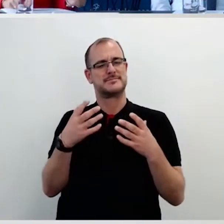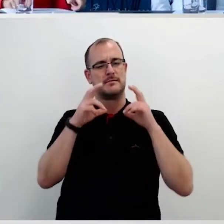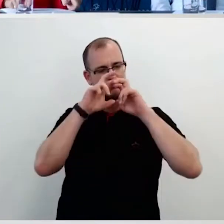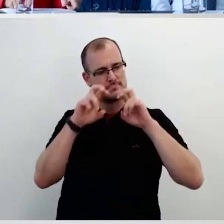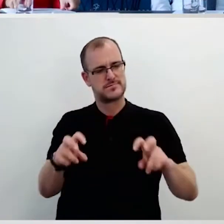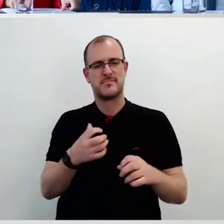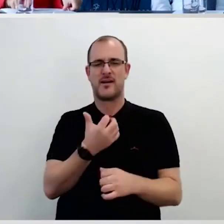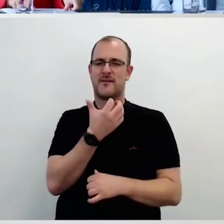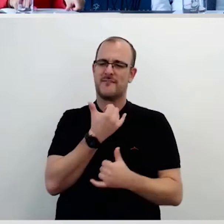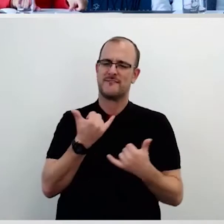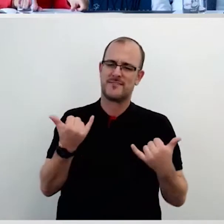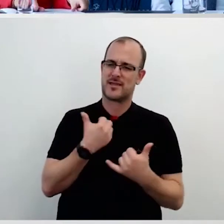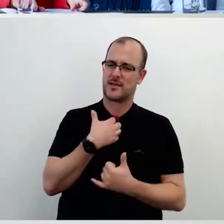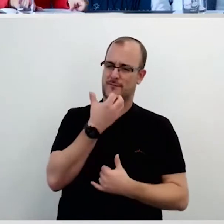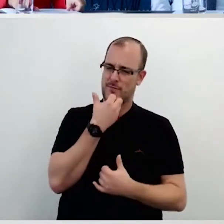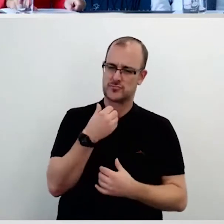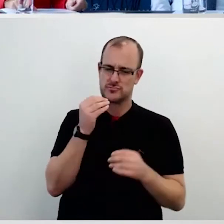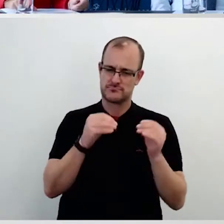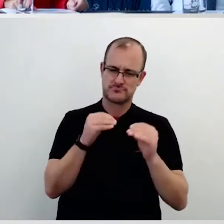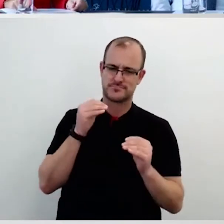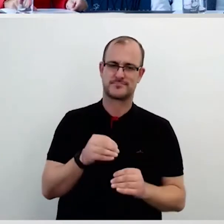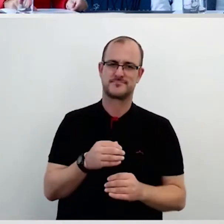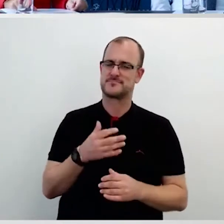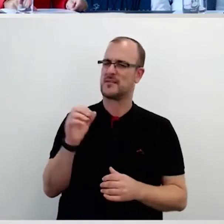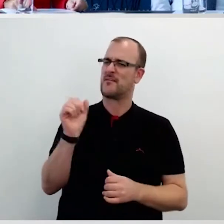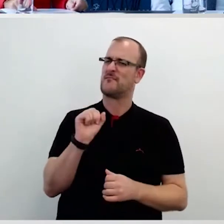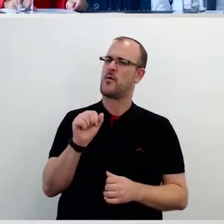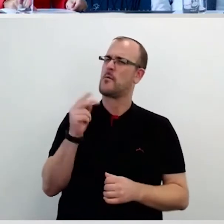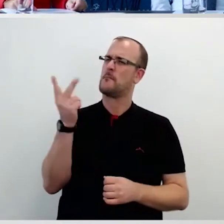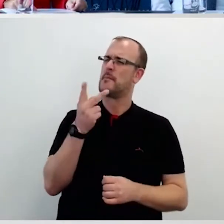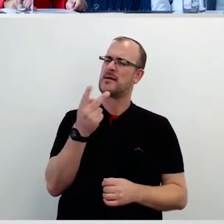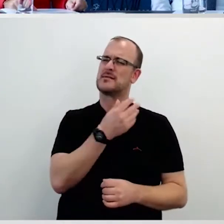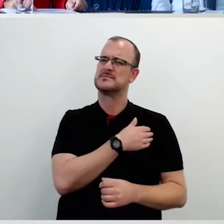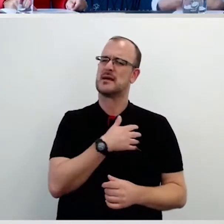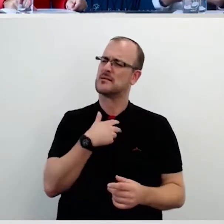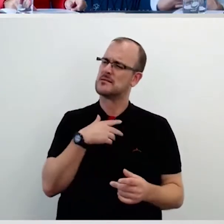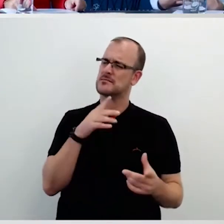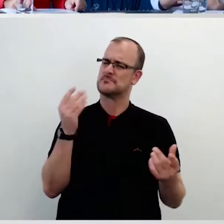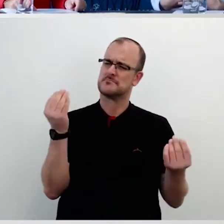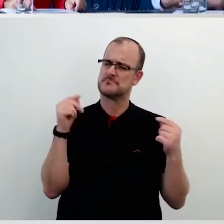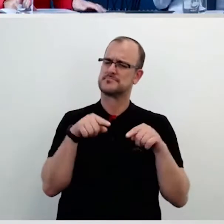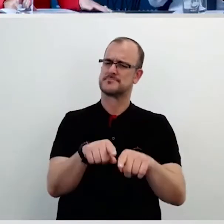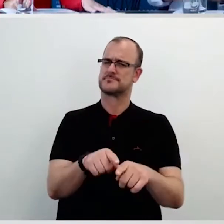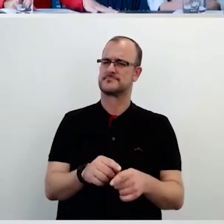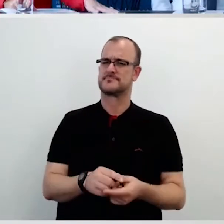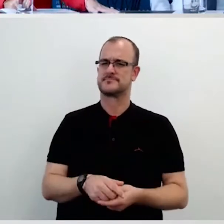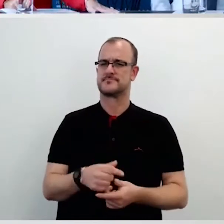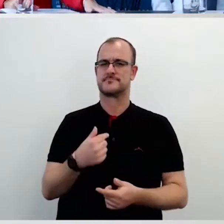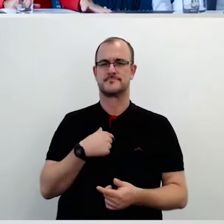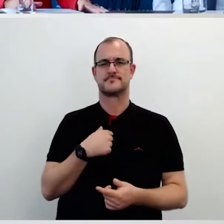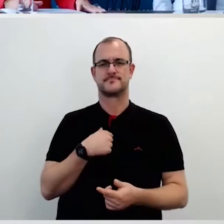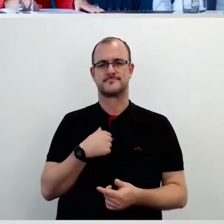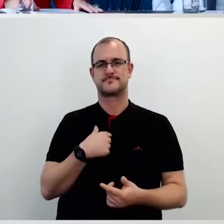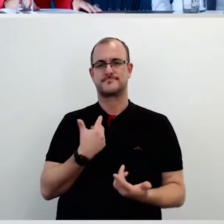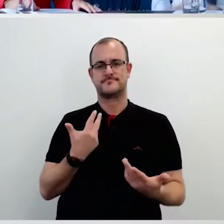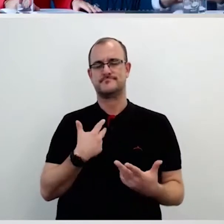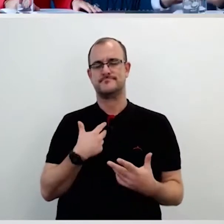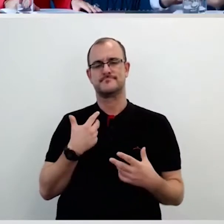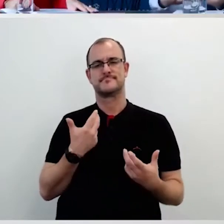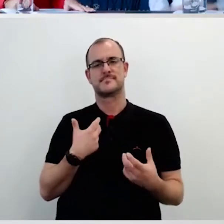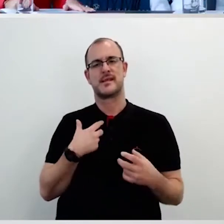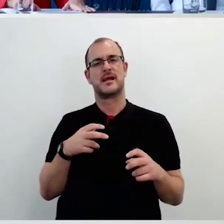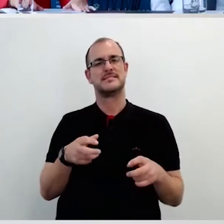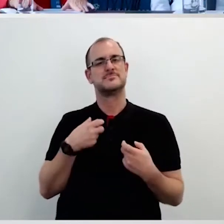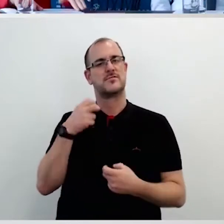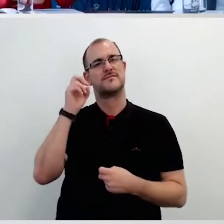wollen wir das gestalten. Warum nehmen Sie da beide Seiten so mit? Also ich bin Erziehungswissenschaftler und